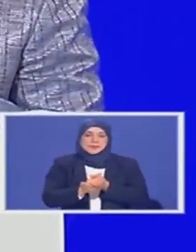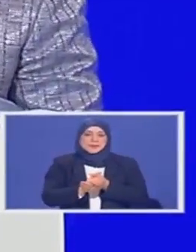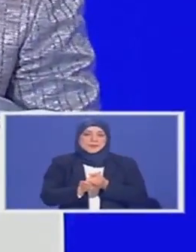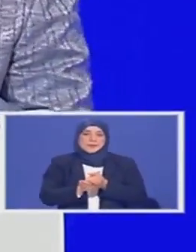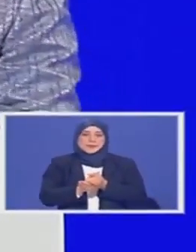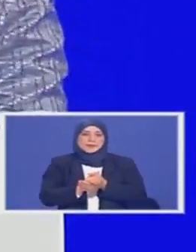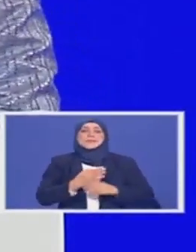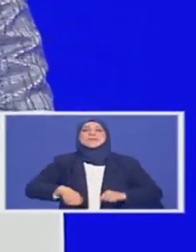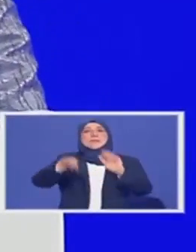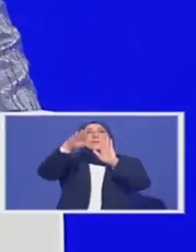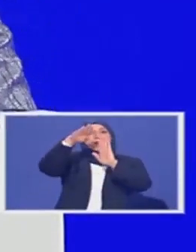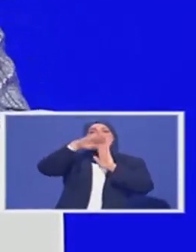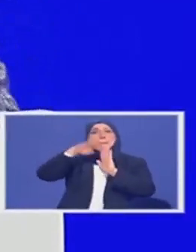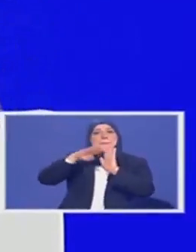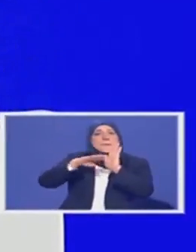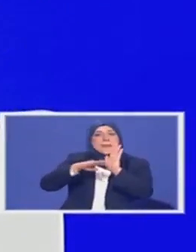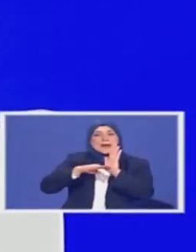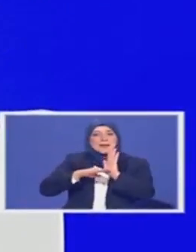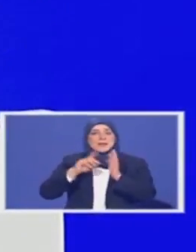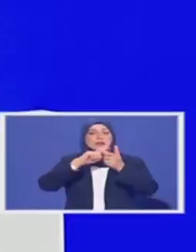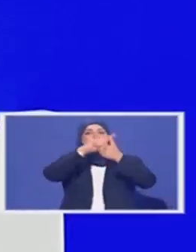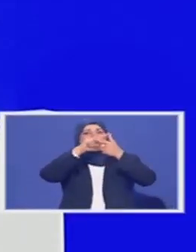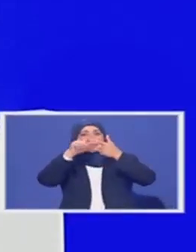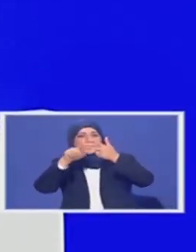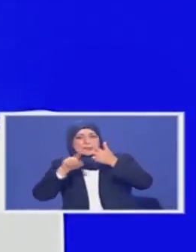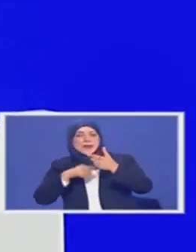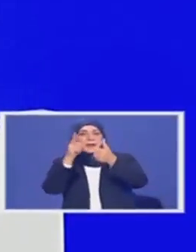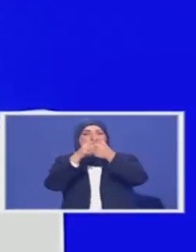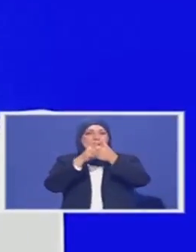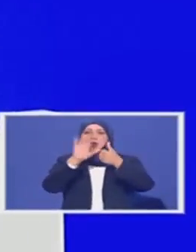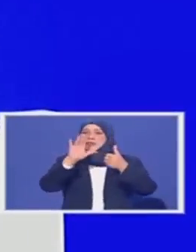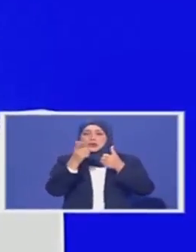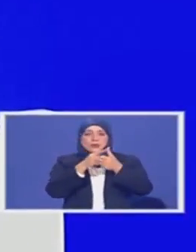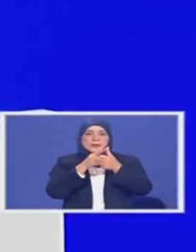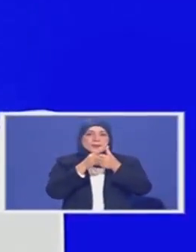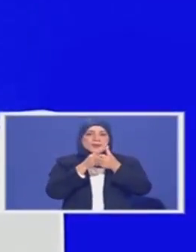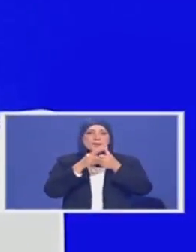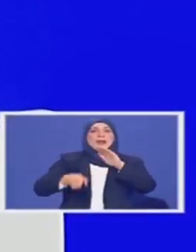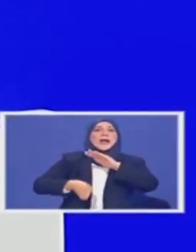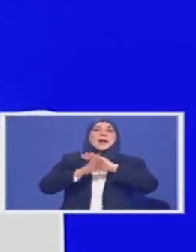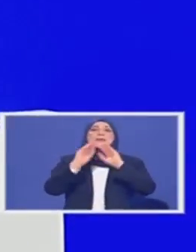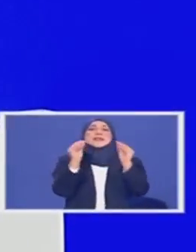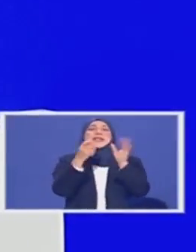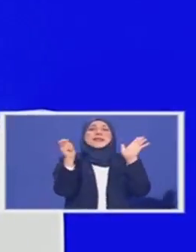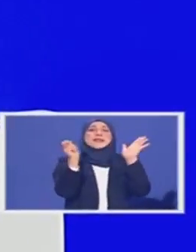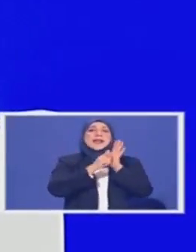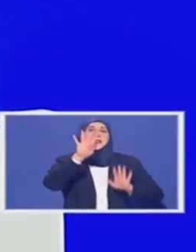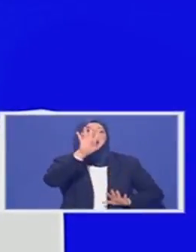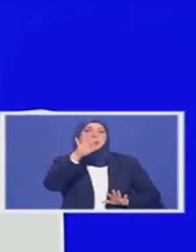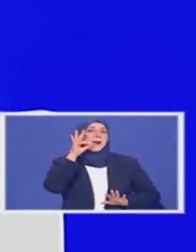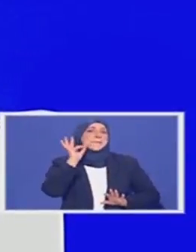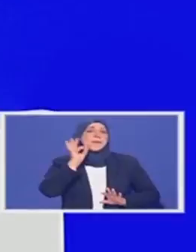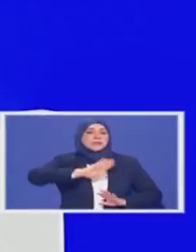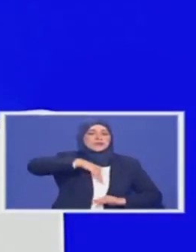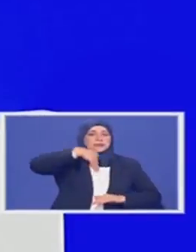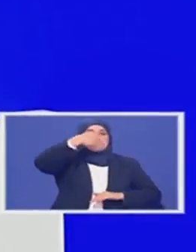رسنامة المراحل، المرحلة الأولى باش تكون ابتداء من 4 ماي إلى آخر العيد يعني